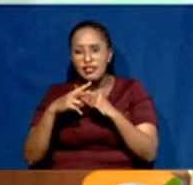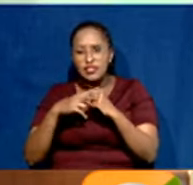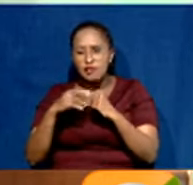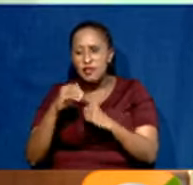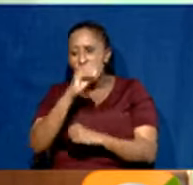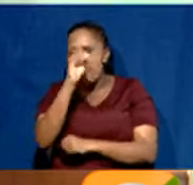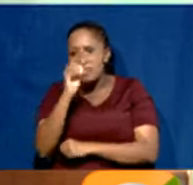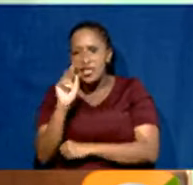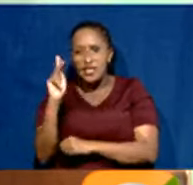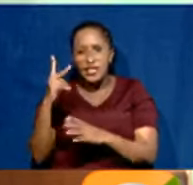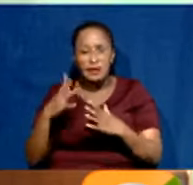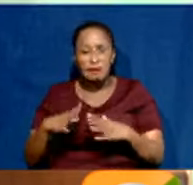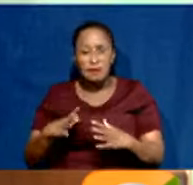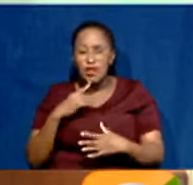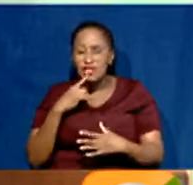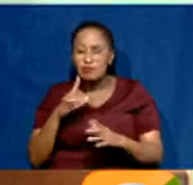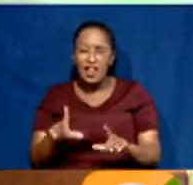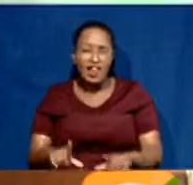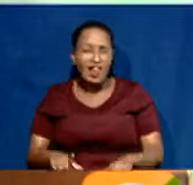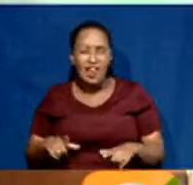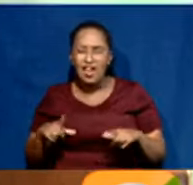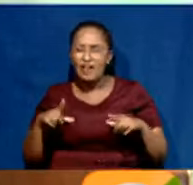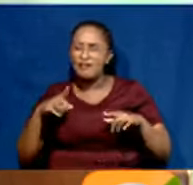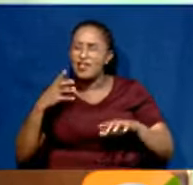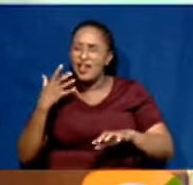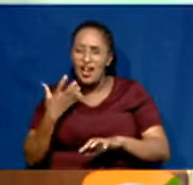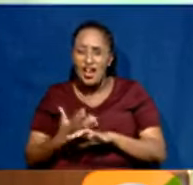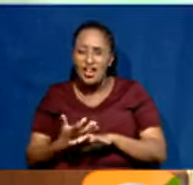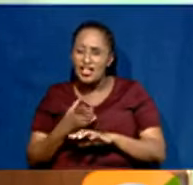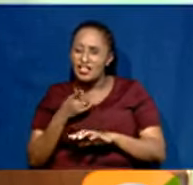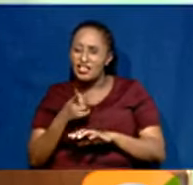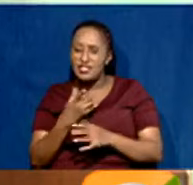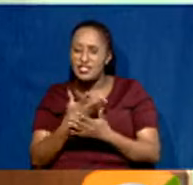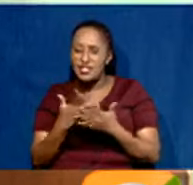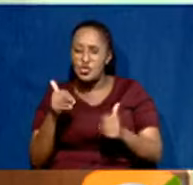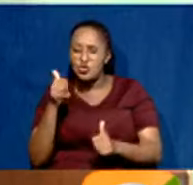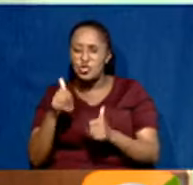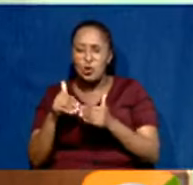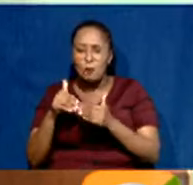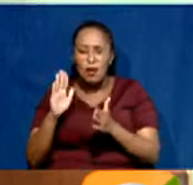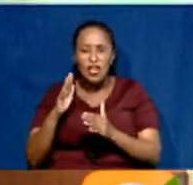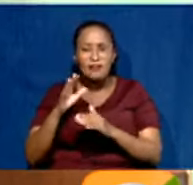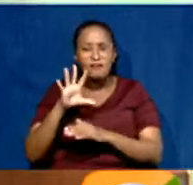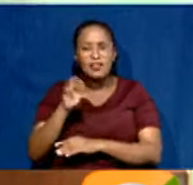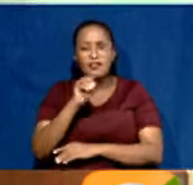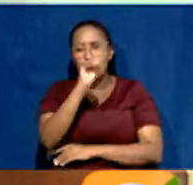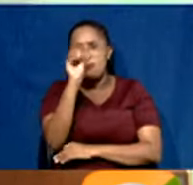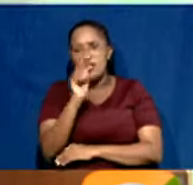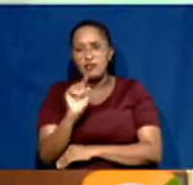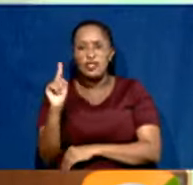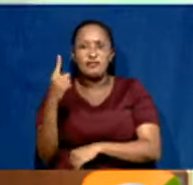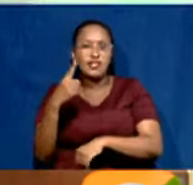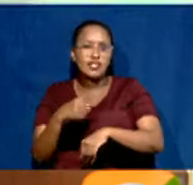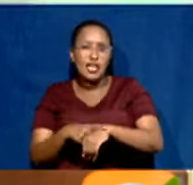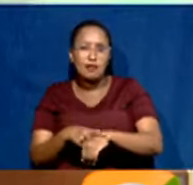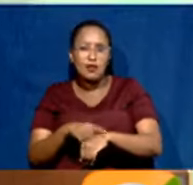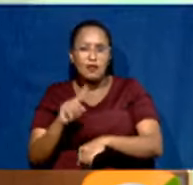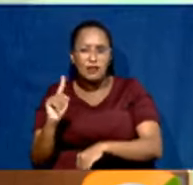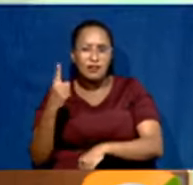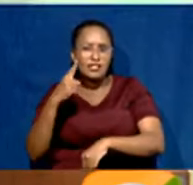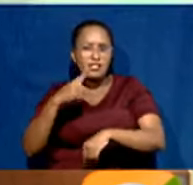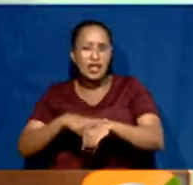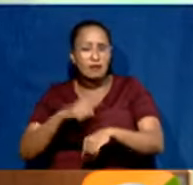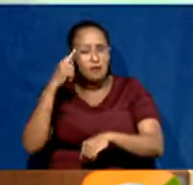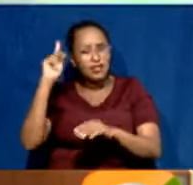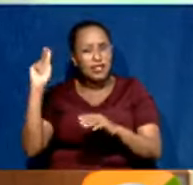84% ya Wakenya wanasema kwamba maisha ni magumu? Na hizi ni takwimu ambazo ziko zaidi ya 50 kwa mara ya kwanza katika Mkenya